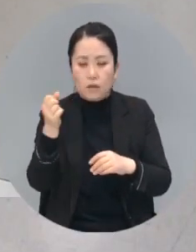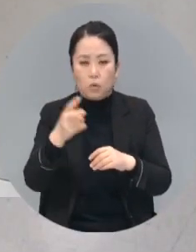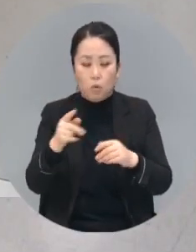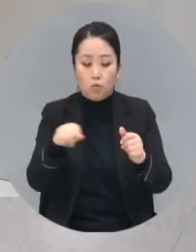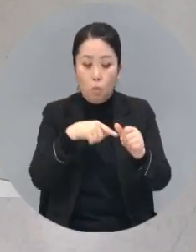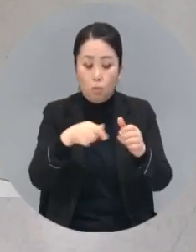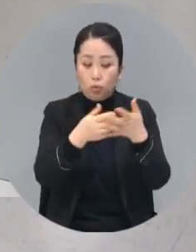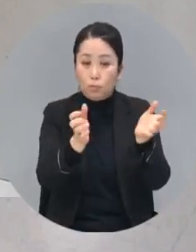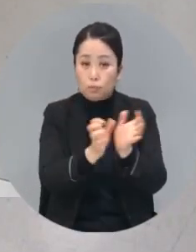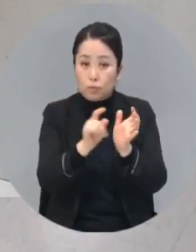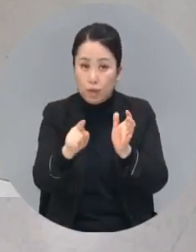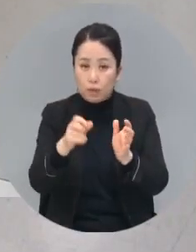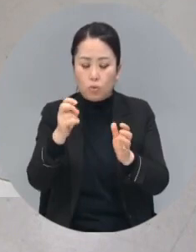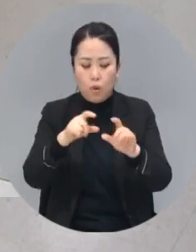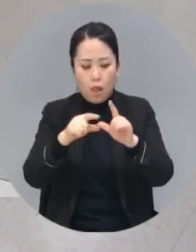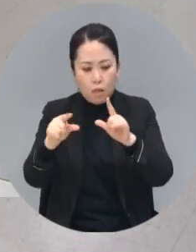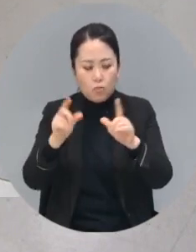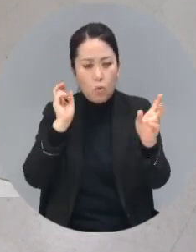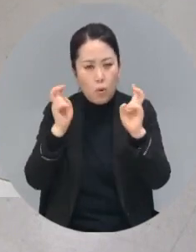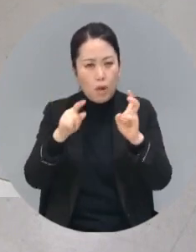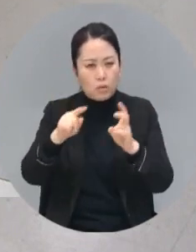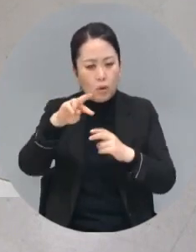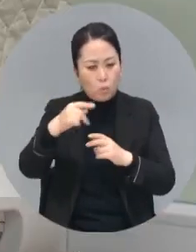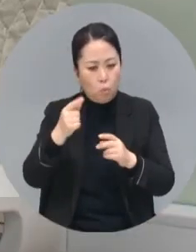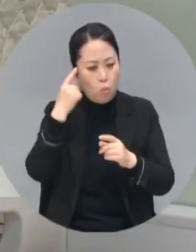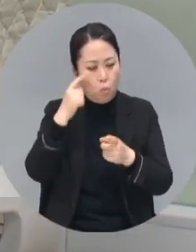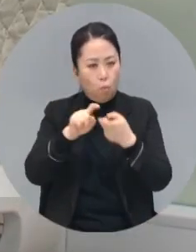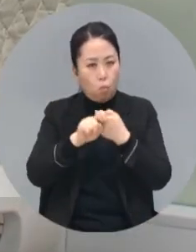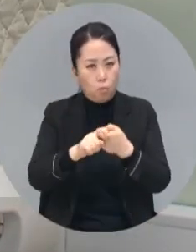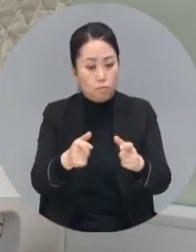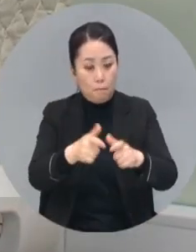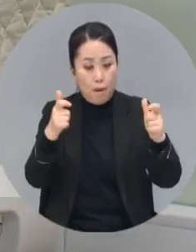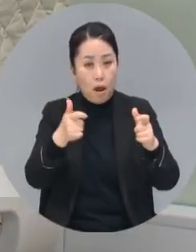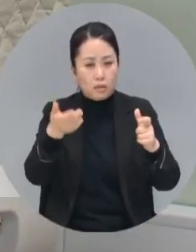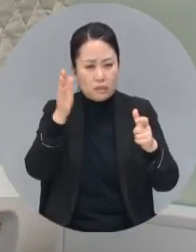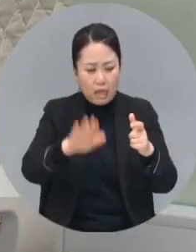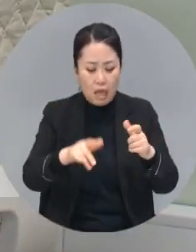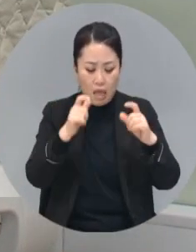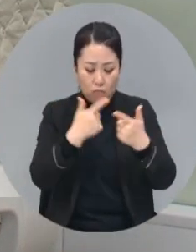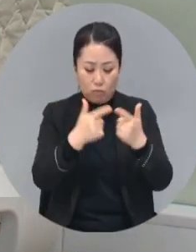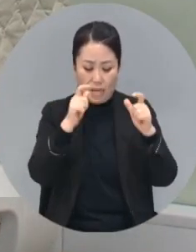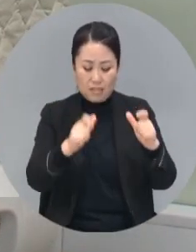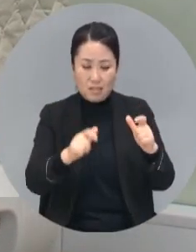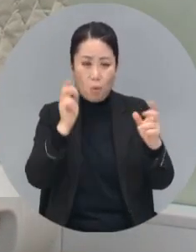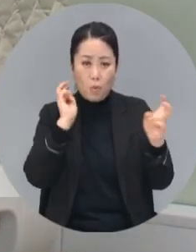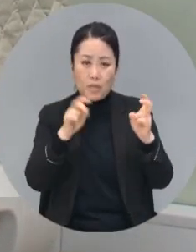기업 현장에서도 관심이 급증했는데 지역 기업들은 체감 온도가 달랐습니다.